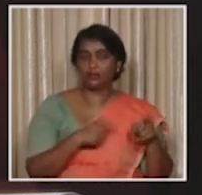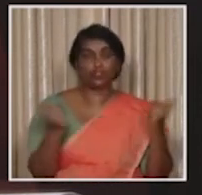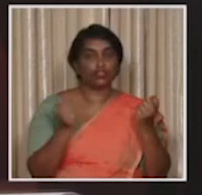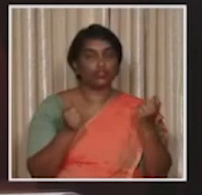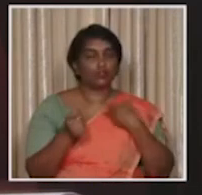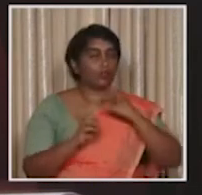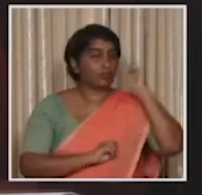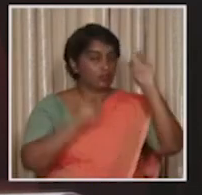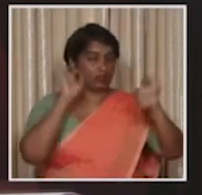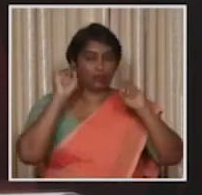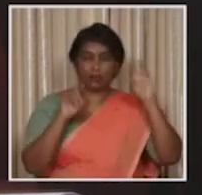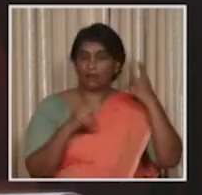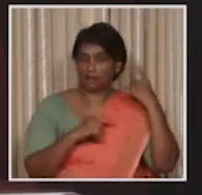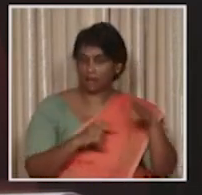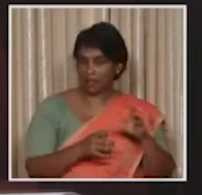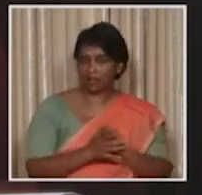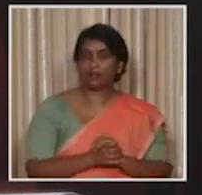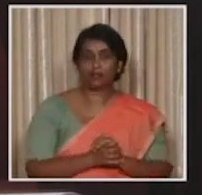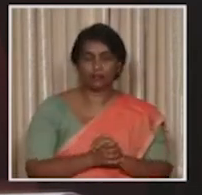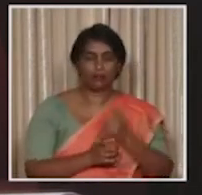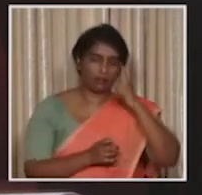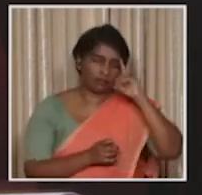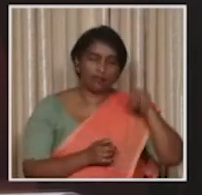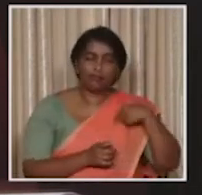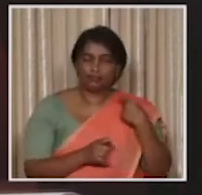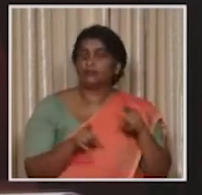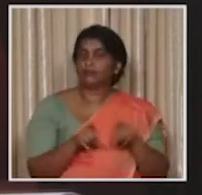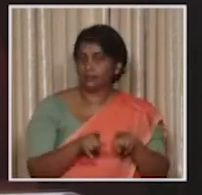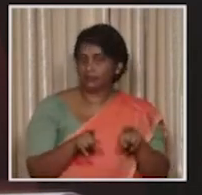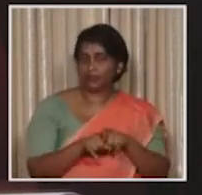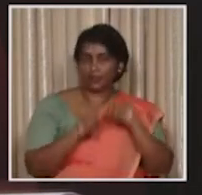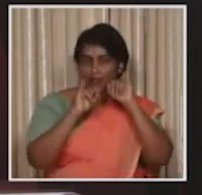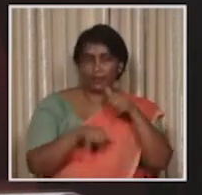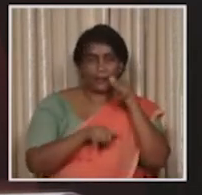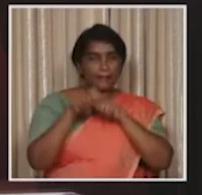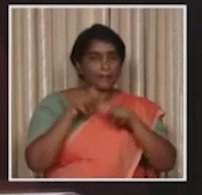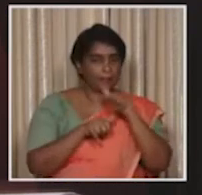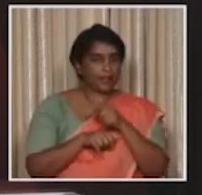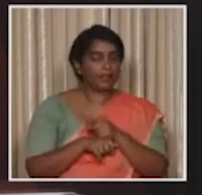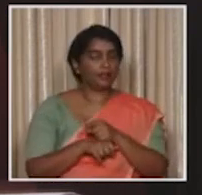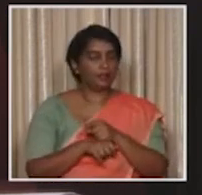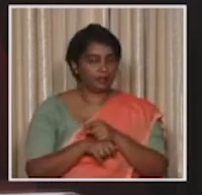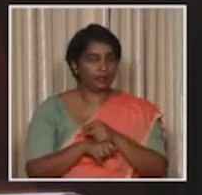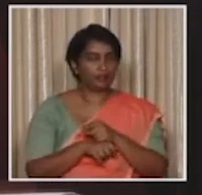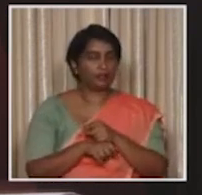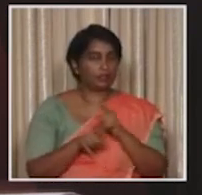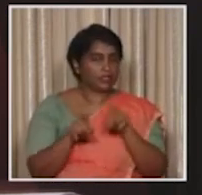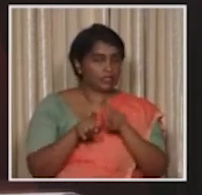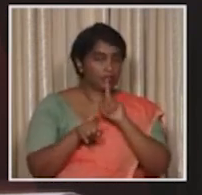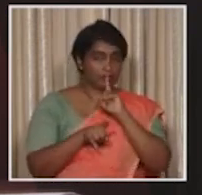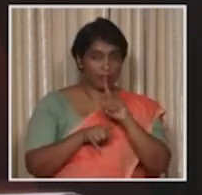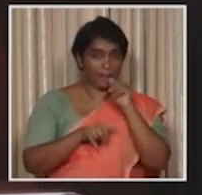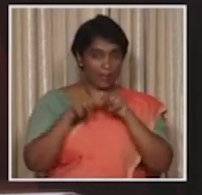වෙළඳපොළට නිකුත් කිරීම නිසා, ඒ කියන්නේ හිතාමතාම බාල බෙහෙත් හැටියට හඳුන්වපු